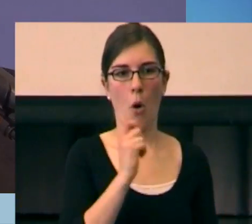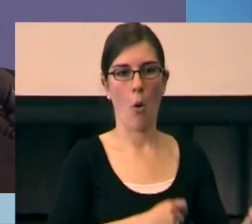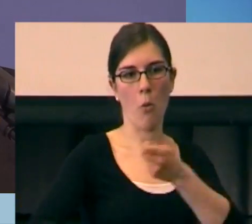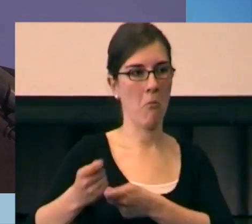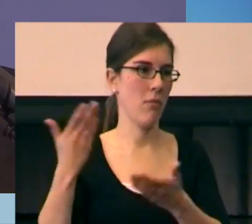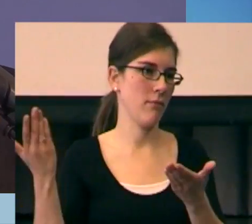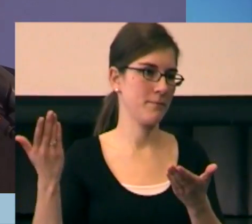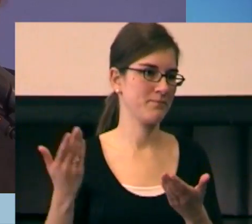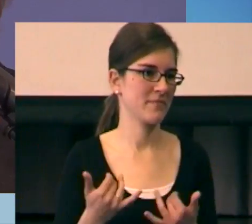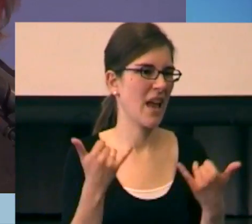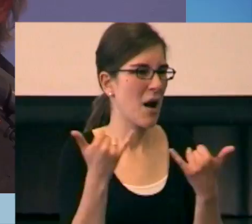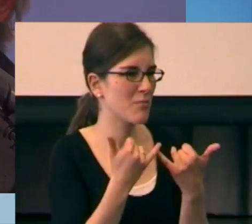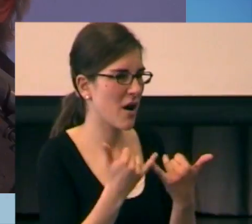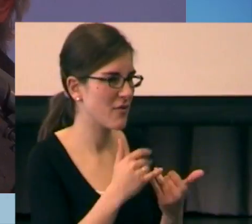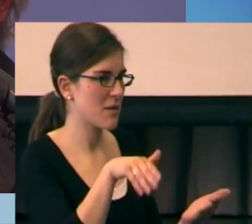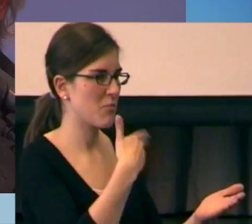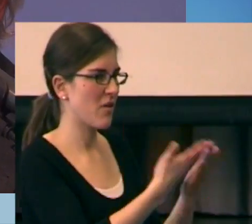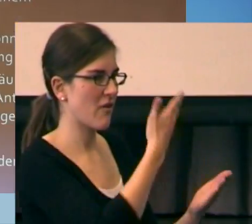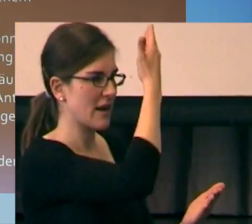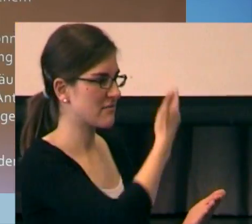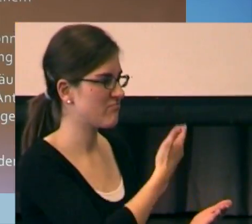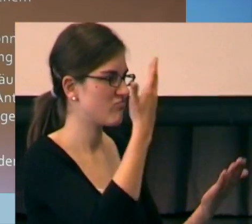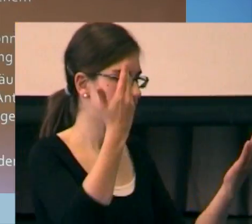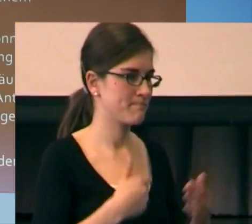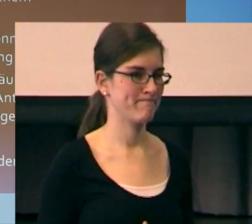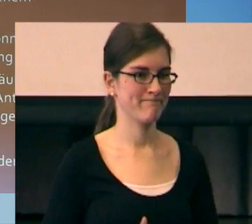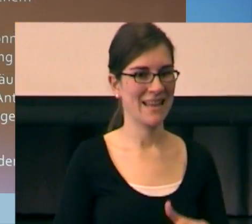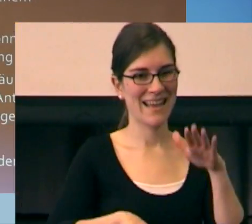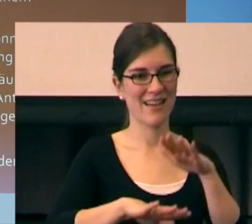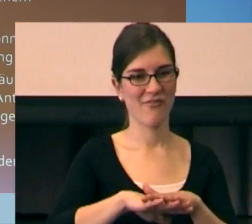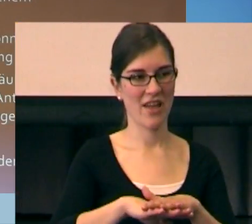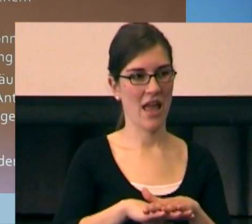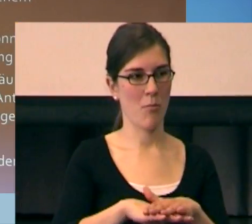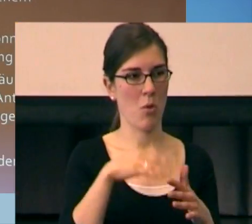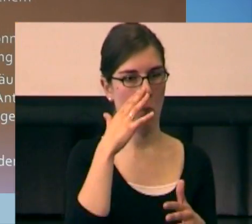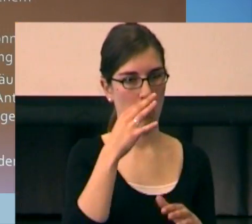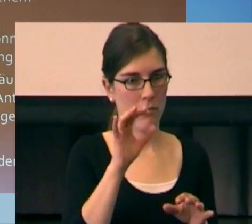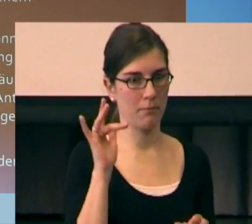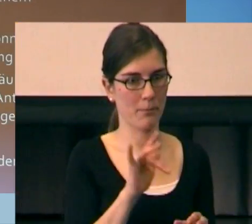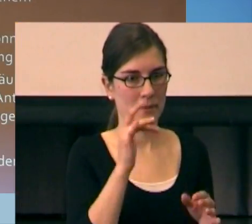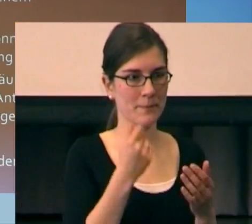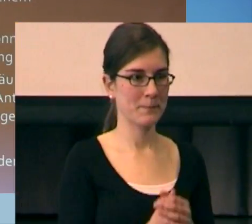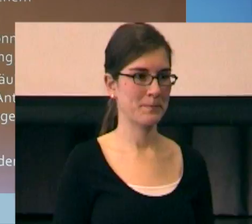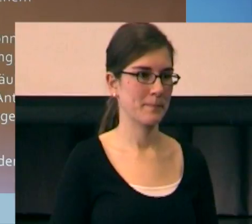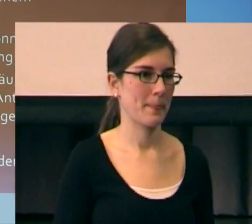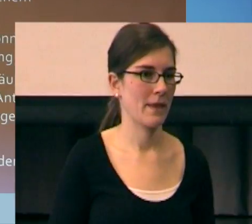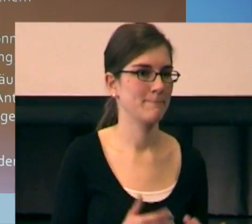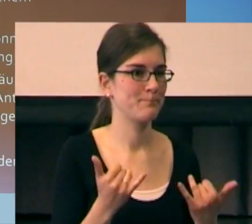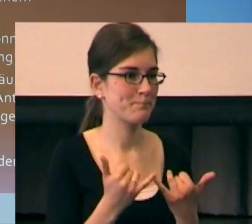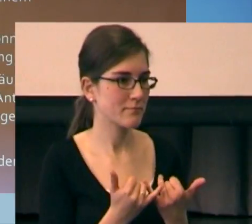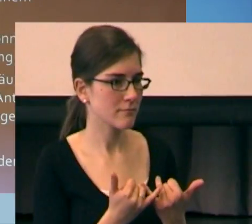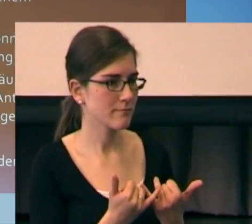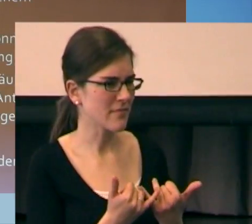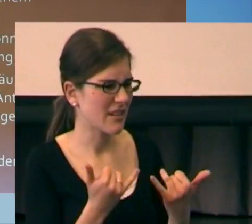Wie weisen wir jetzt ein Prostatakarzinom üblicherweise nach? Durch Gewebeproben. Wie kommen wir an die Gewebeproben entnommen? Das sind die sogenannten